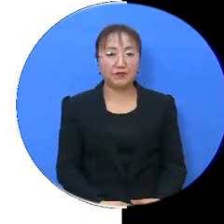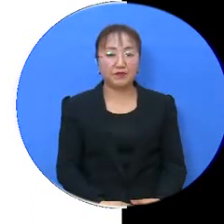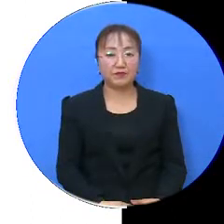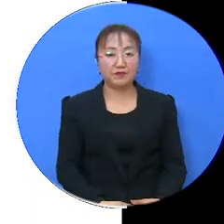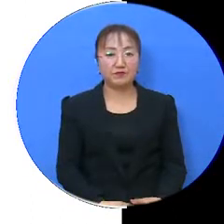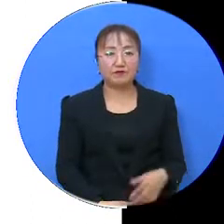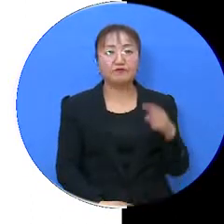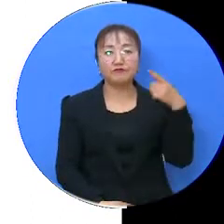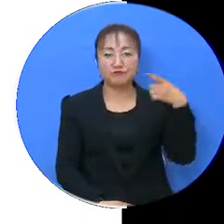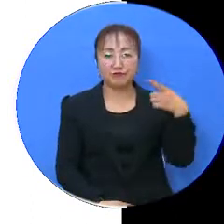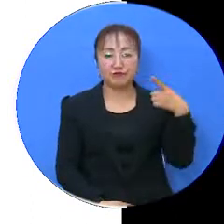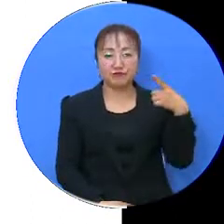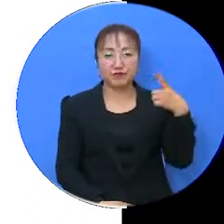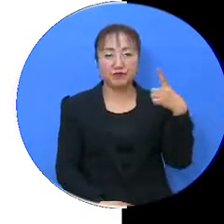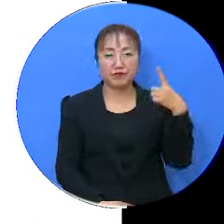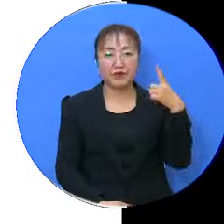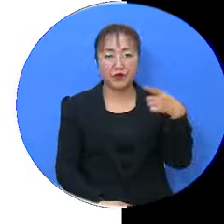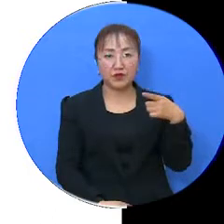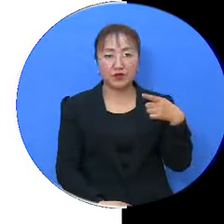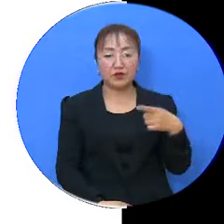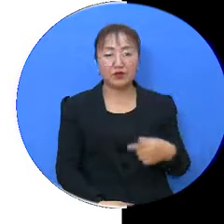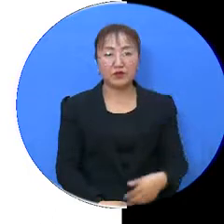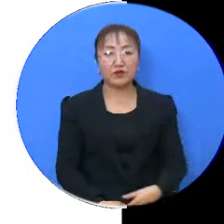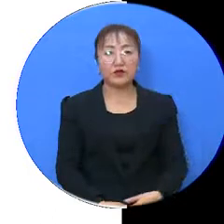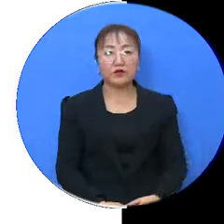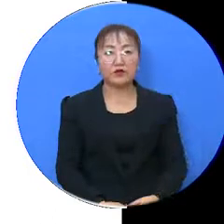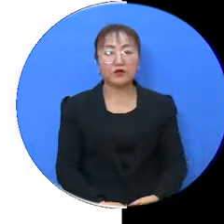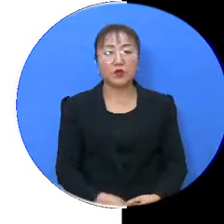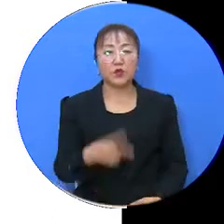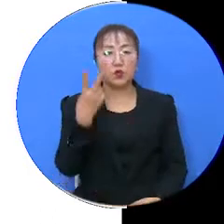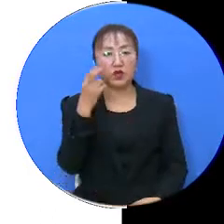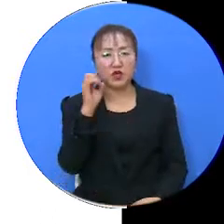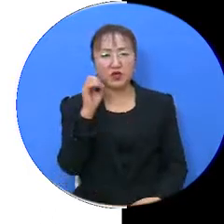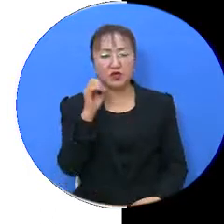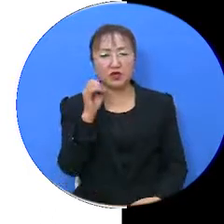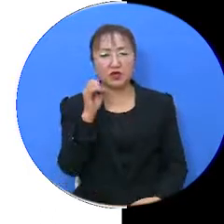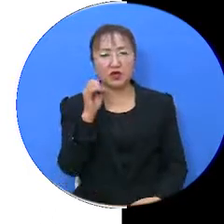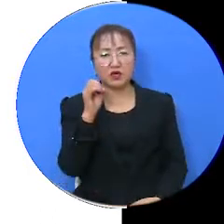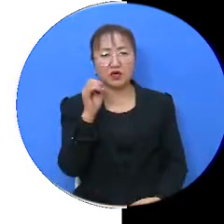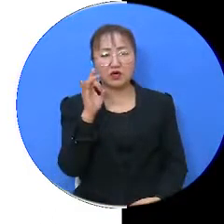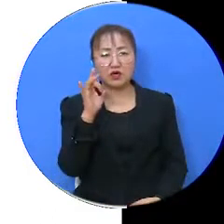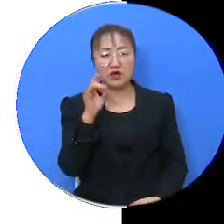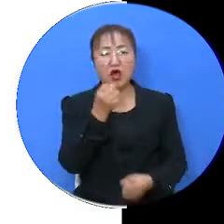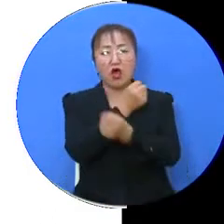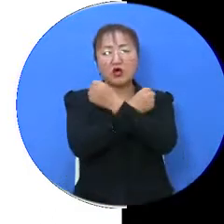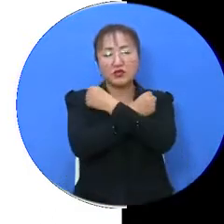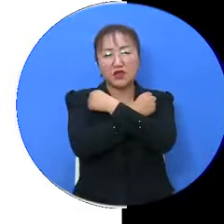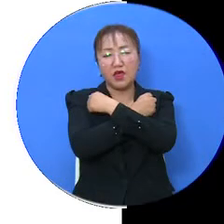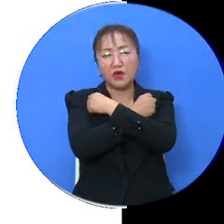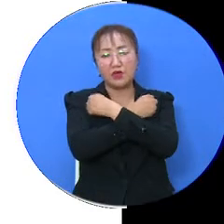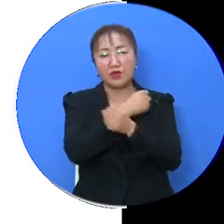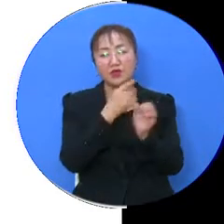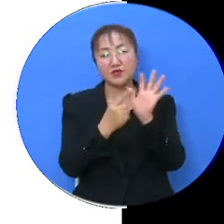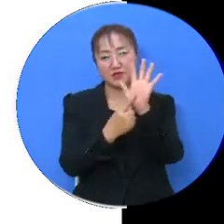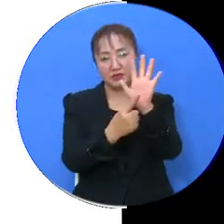За нэгдүгээр зурганд маань үер ослын аюултай байдлыг харуулсан байна тийм үү хүүхдүүд ээ?